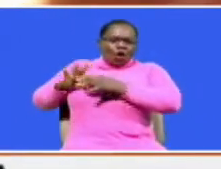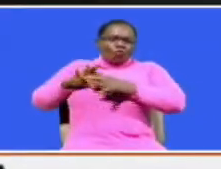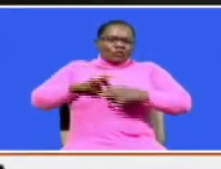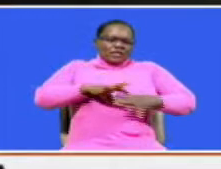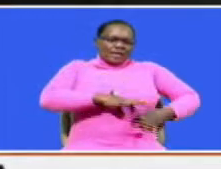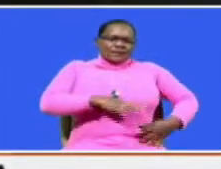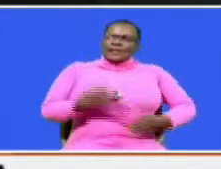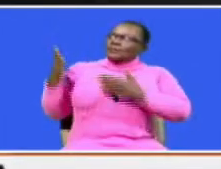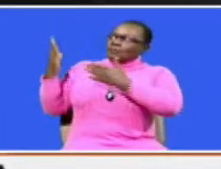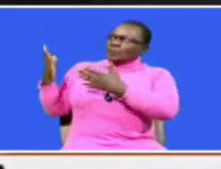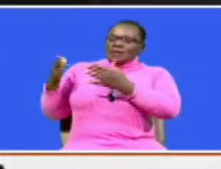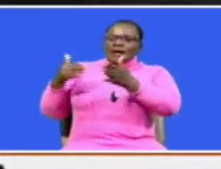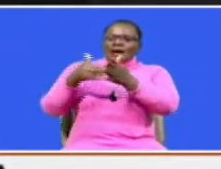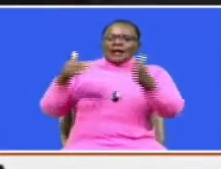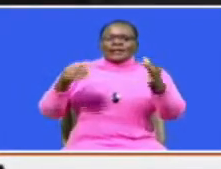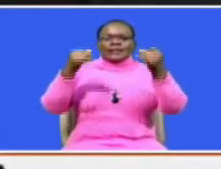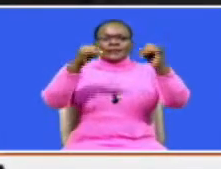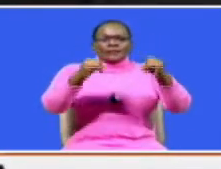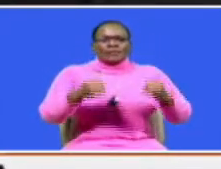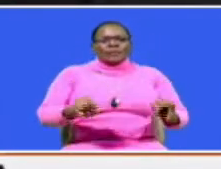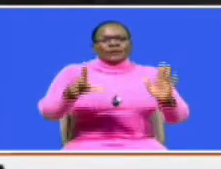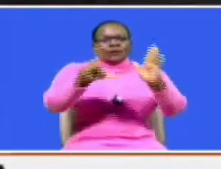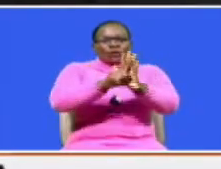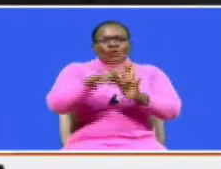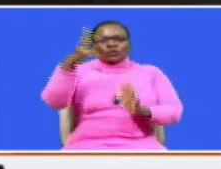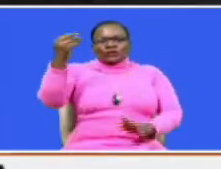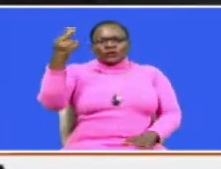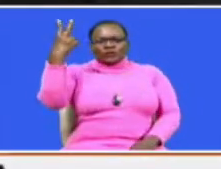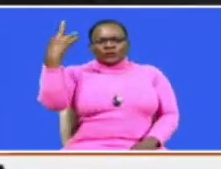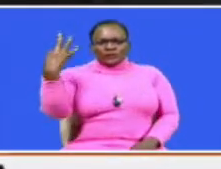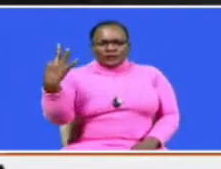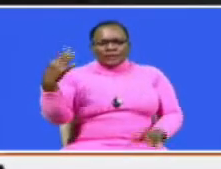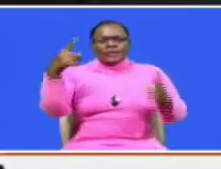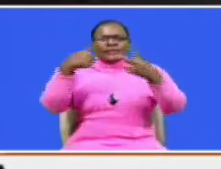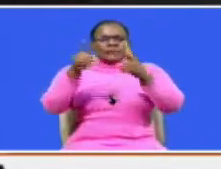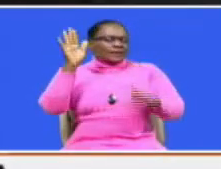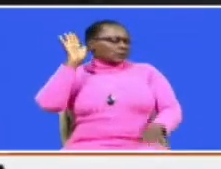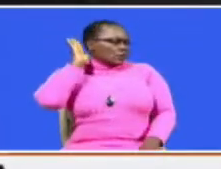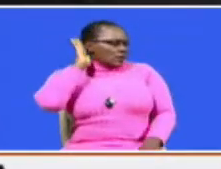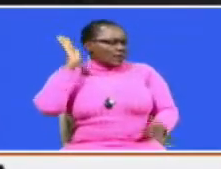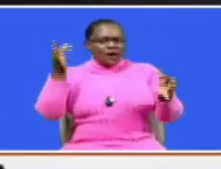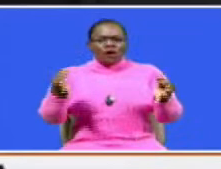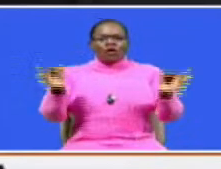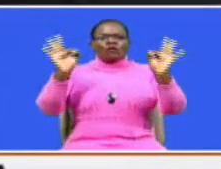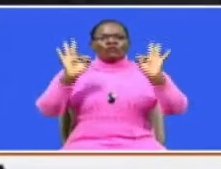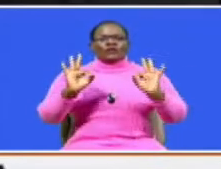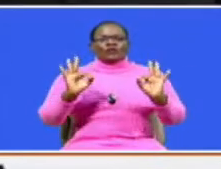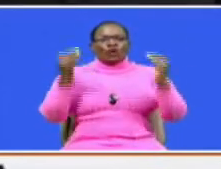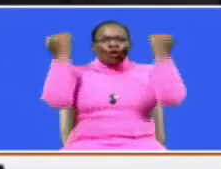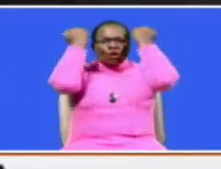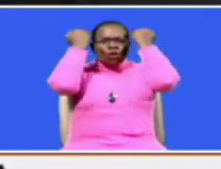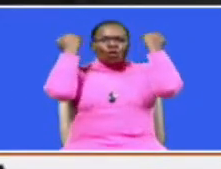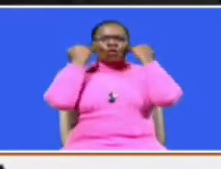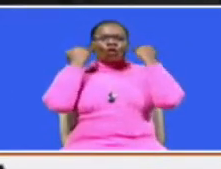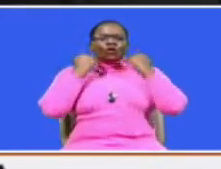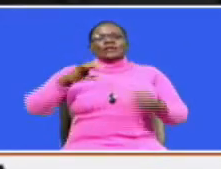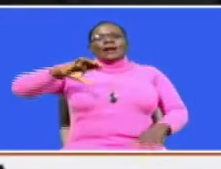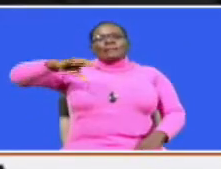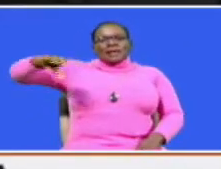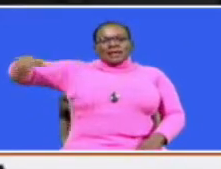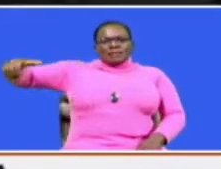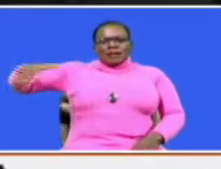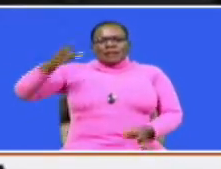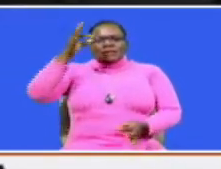ya utekelezwaji wa sheria ya fedha ya mwaka 2023 ilianza kusikizwa rasmi katika Mahakama Kuu ya Milimani